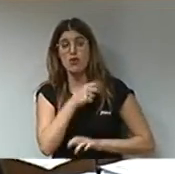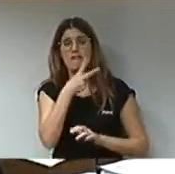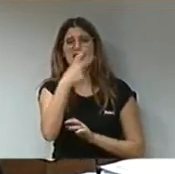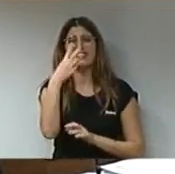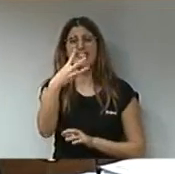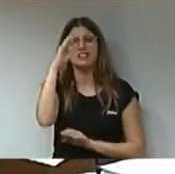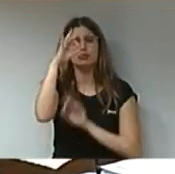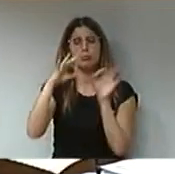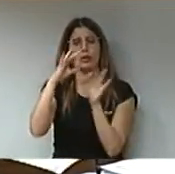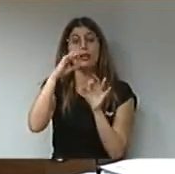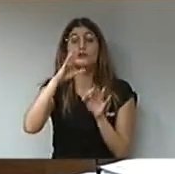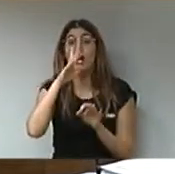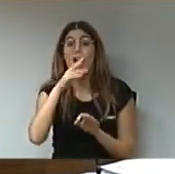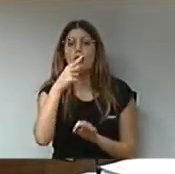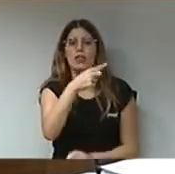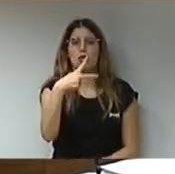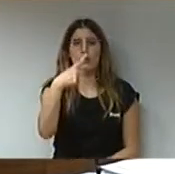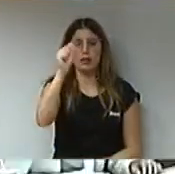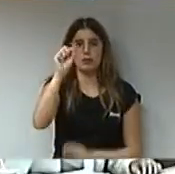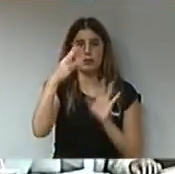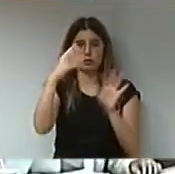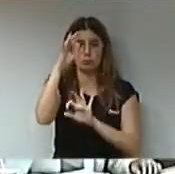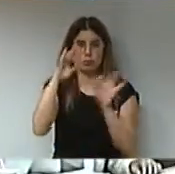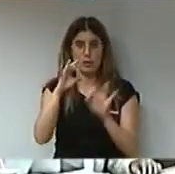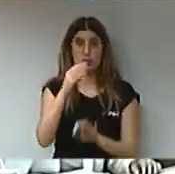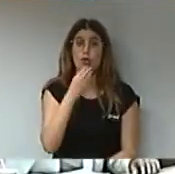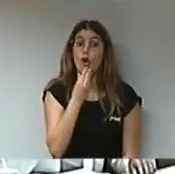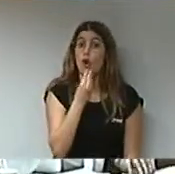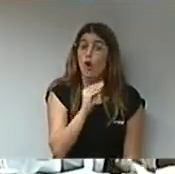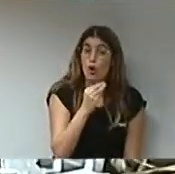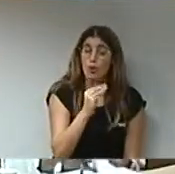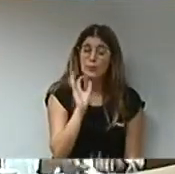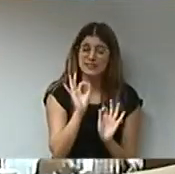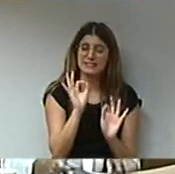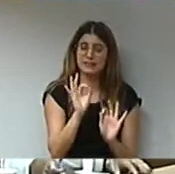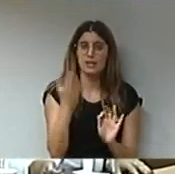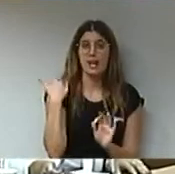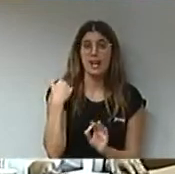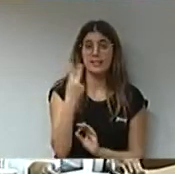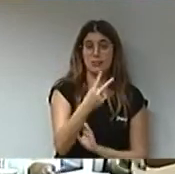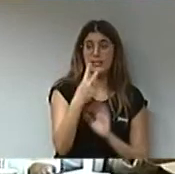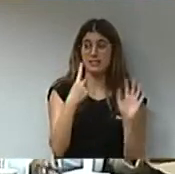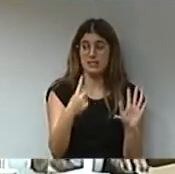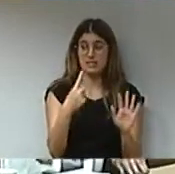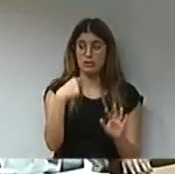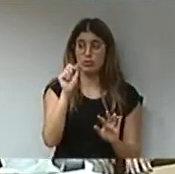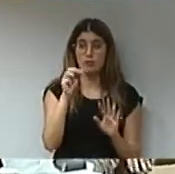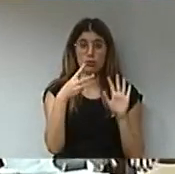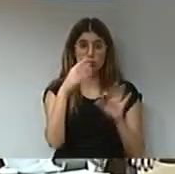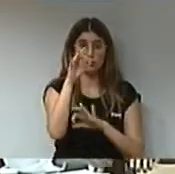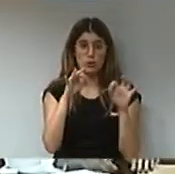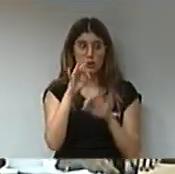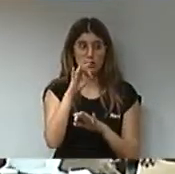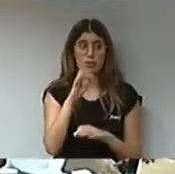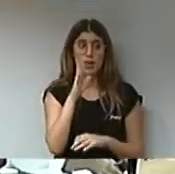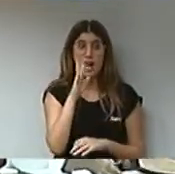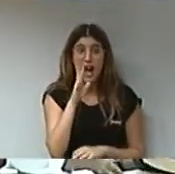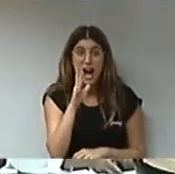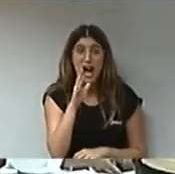ara és del 12,8%. La taxa d'atur juvenil, encara és més significativa, 26,8%, foren